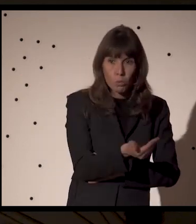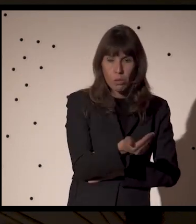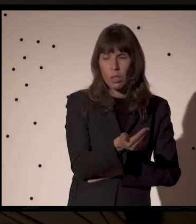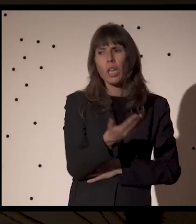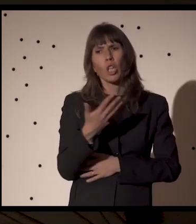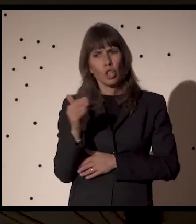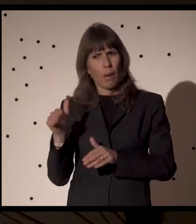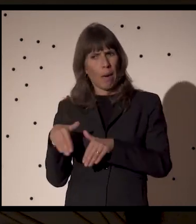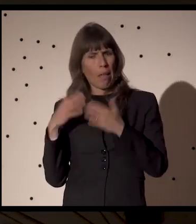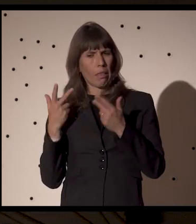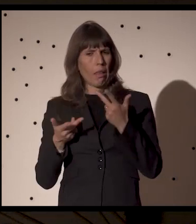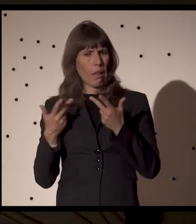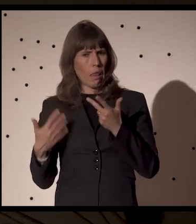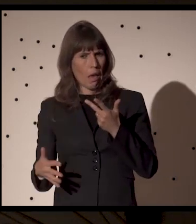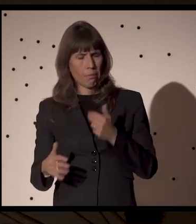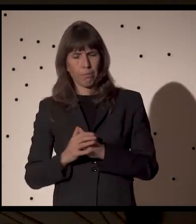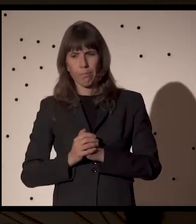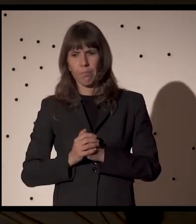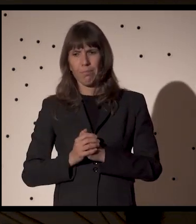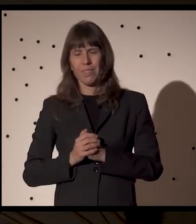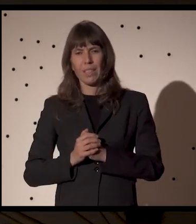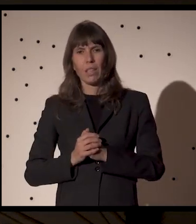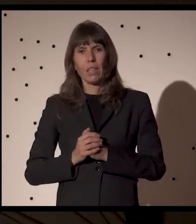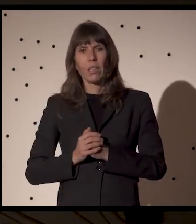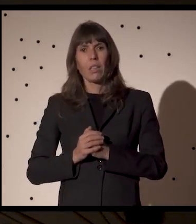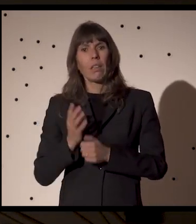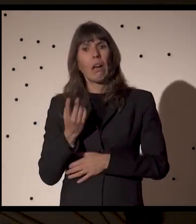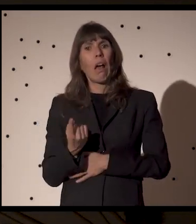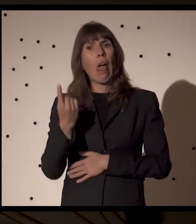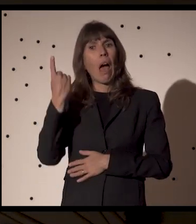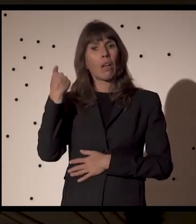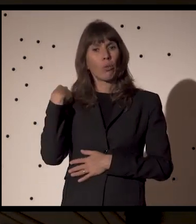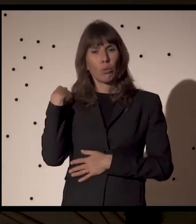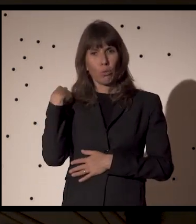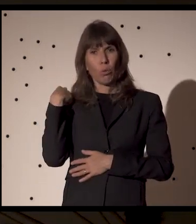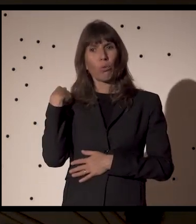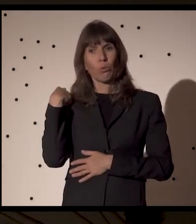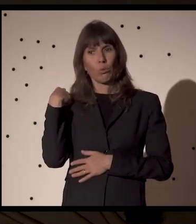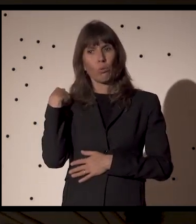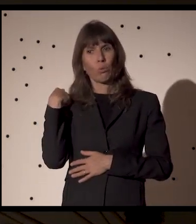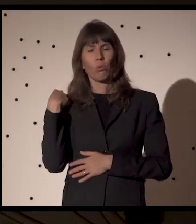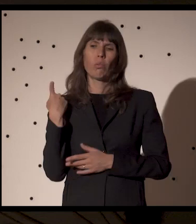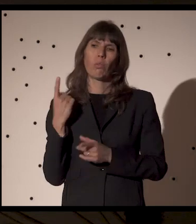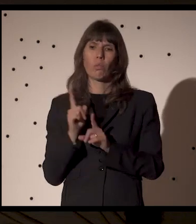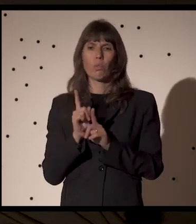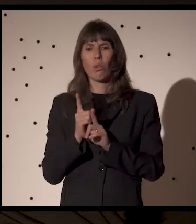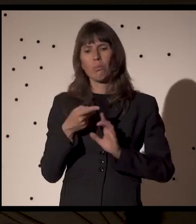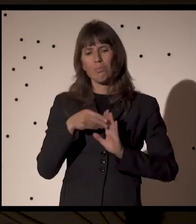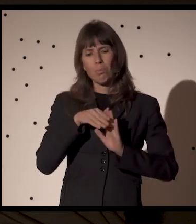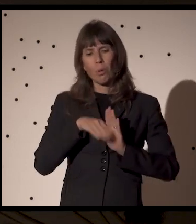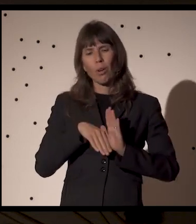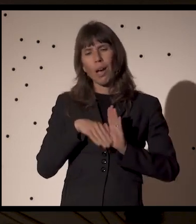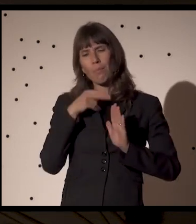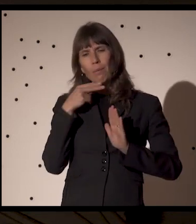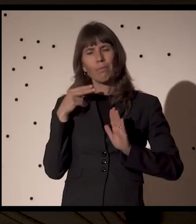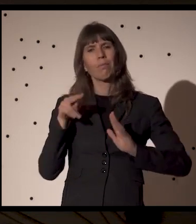questa mattina lo scorso anno ci siamo interrogati con una stagione intitolata la misura delle cose